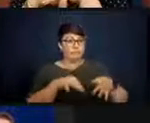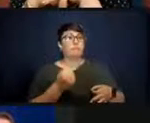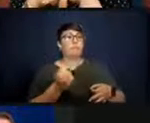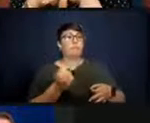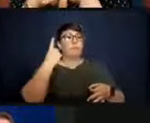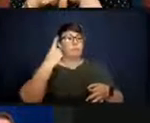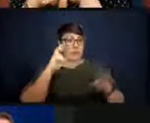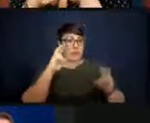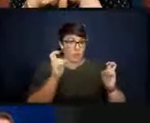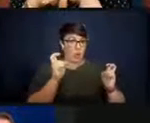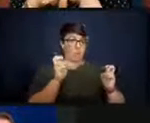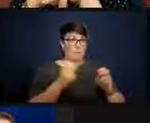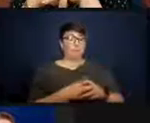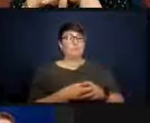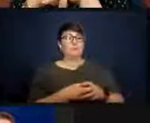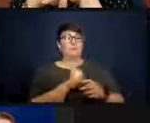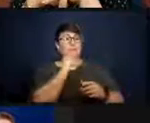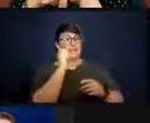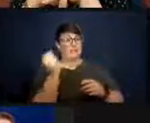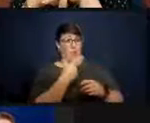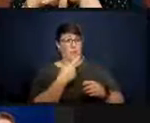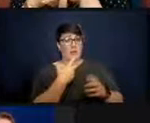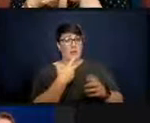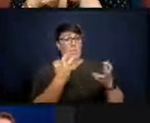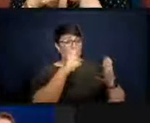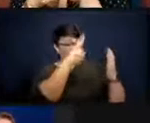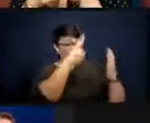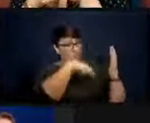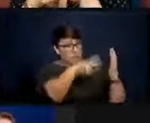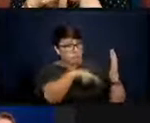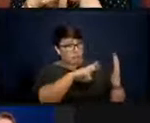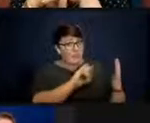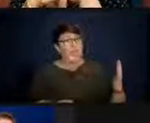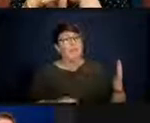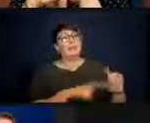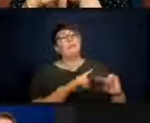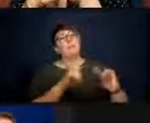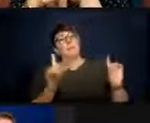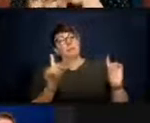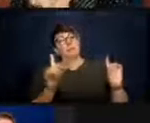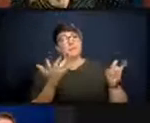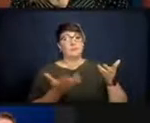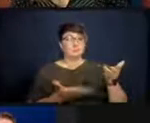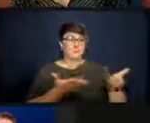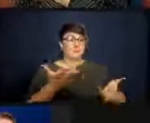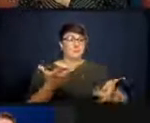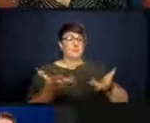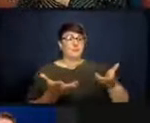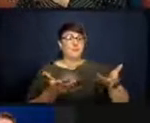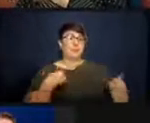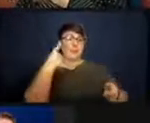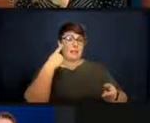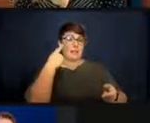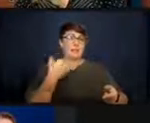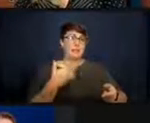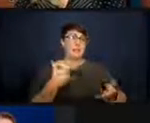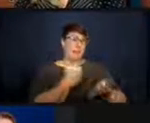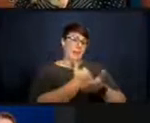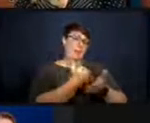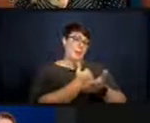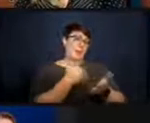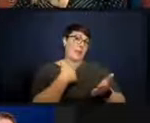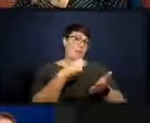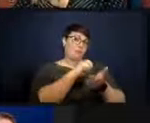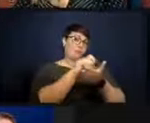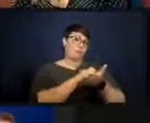للأشخاص هذا المسرد المصطلحات ليعرفوا معنى هذه المصطلحات والكلمات لاستخدامها، وأعتقد أن